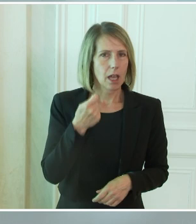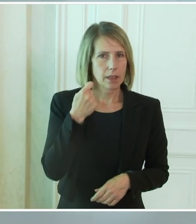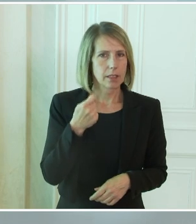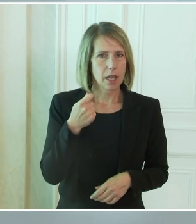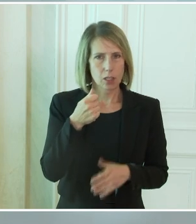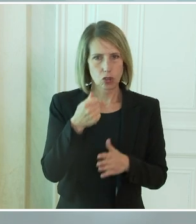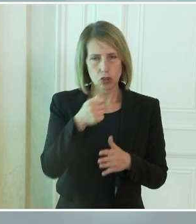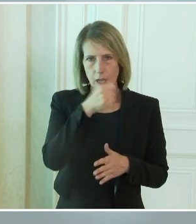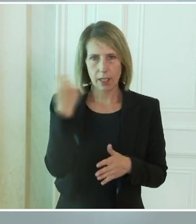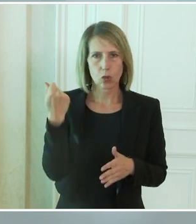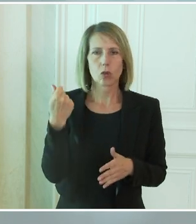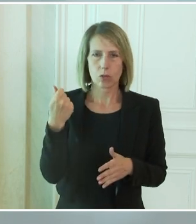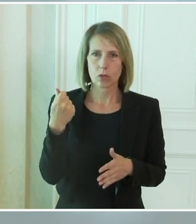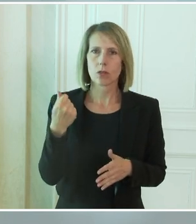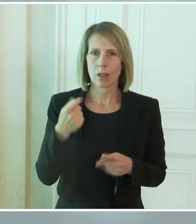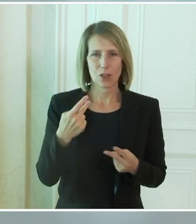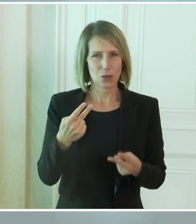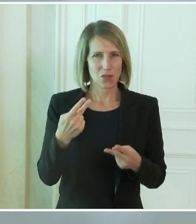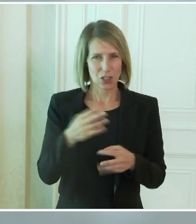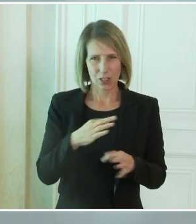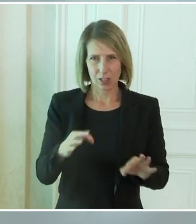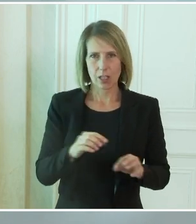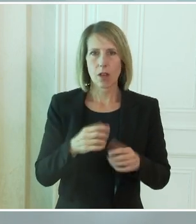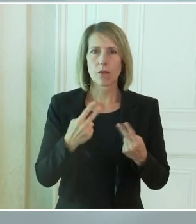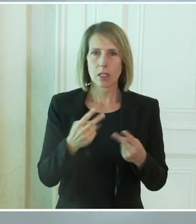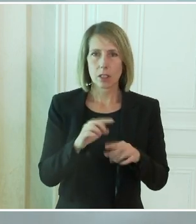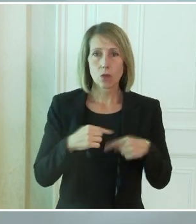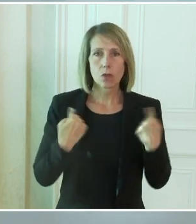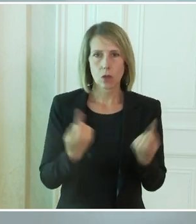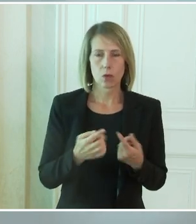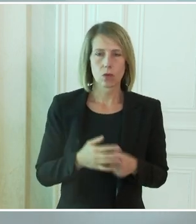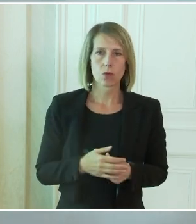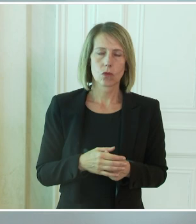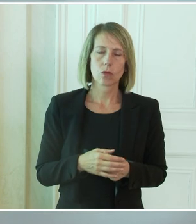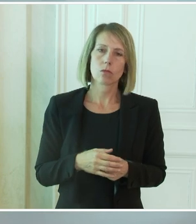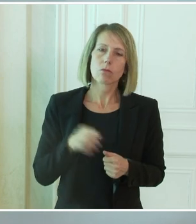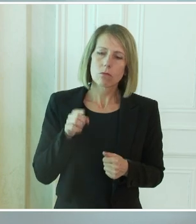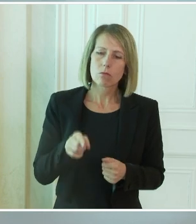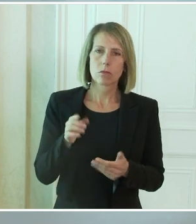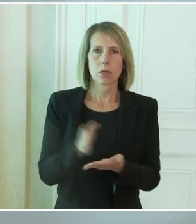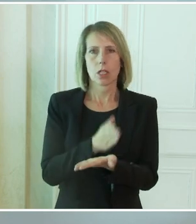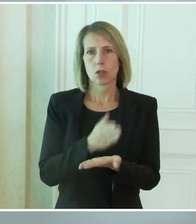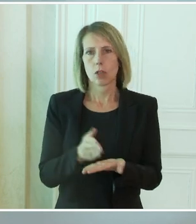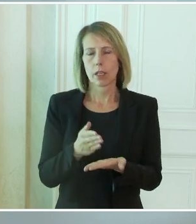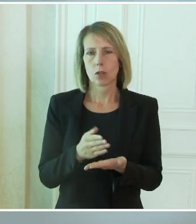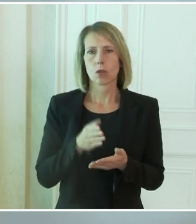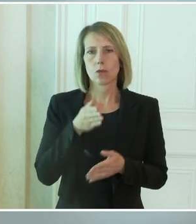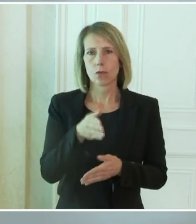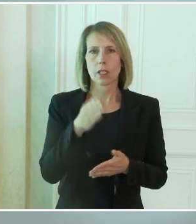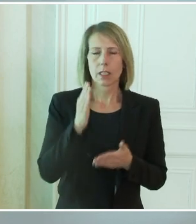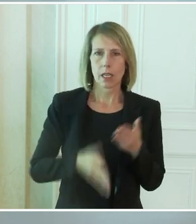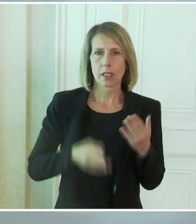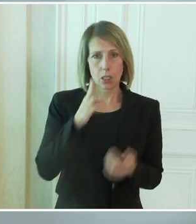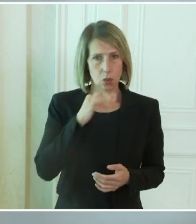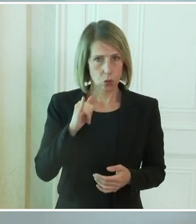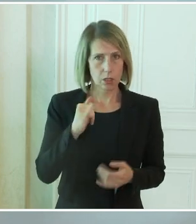Mitgliedskandidatstatus. Für uns ist sehr wichtig, dass diese Entscheidung Ende Juni diesen